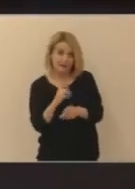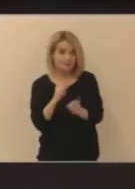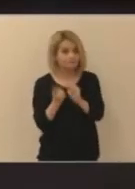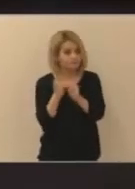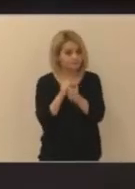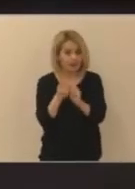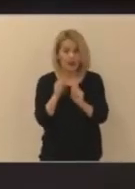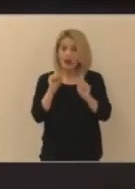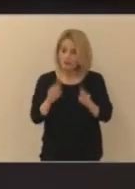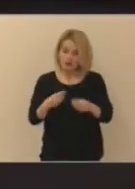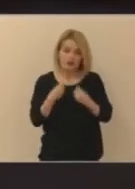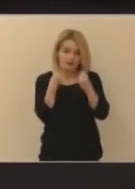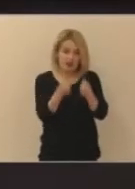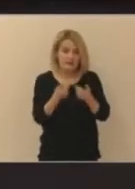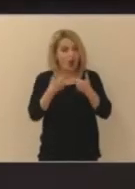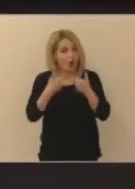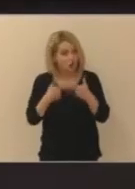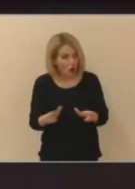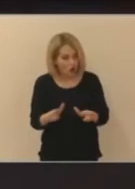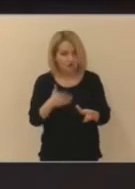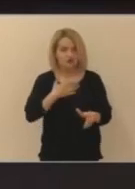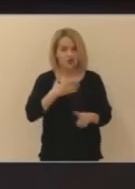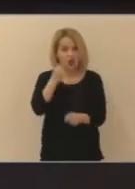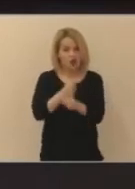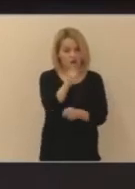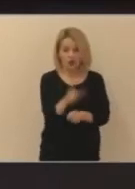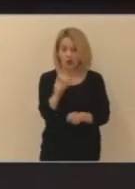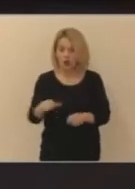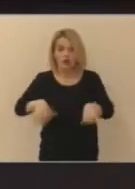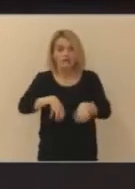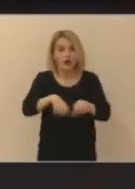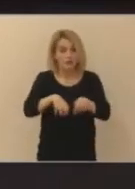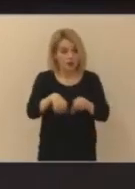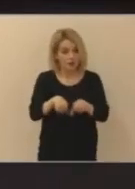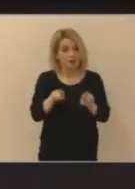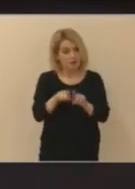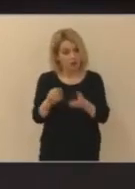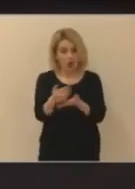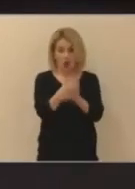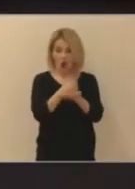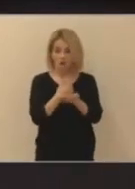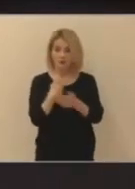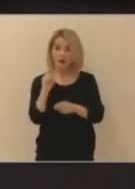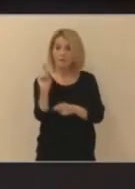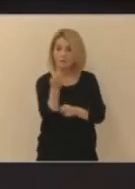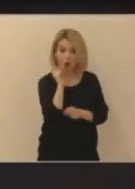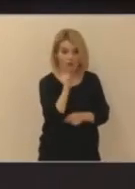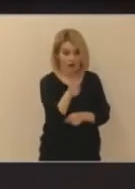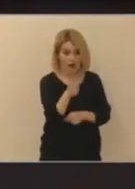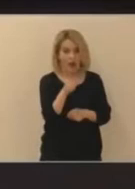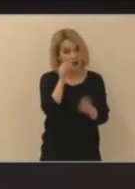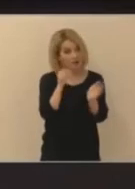можност да издават дозволи за сите своји работници, но истовремено да ја користам приликата да ги повикам да